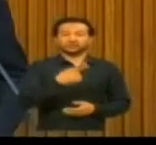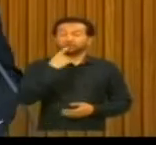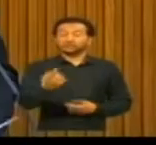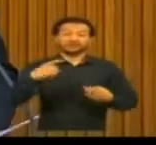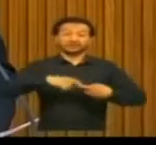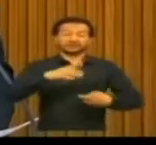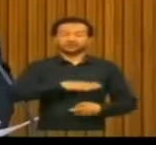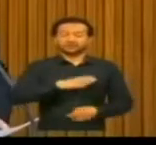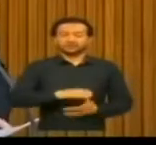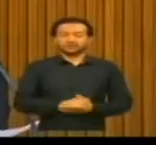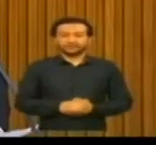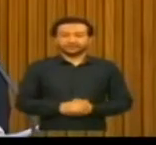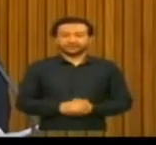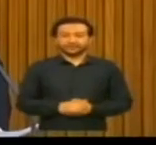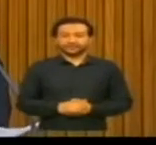buradan.